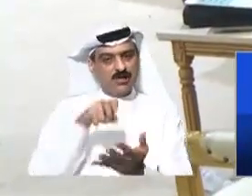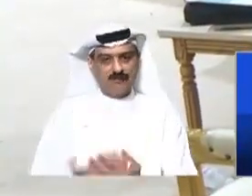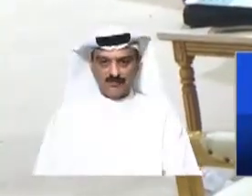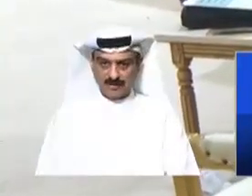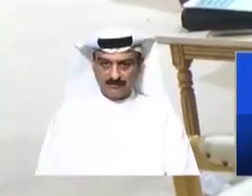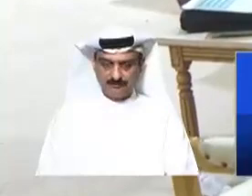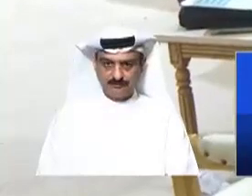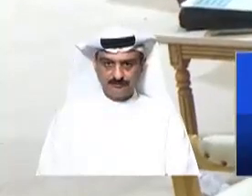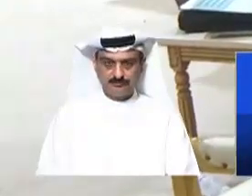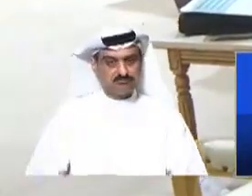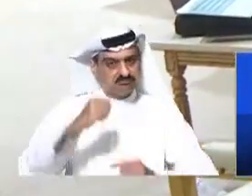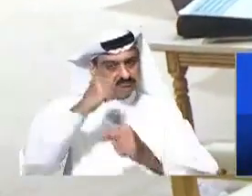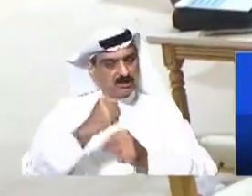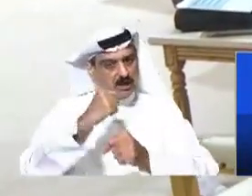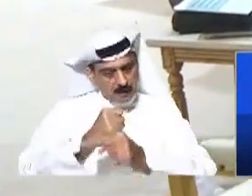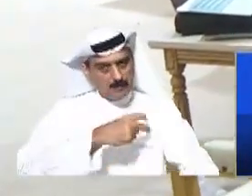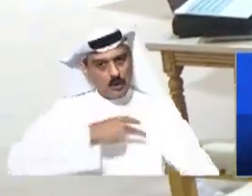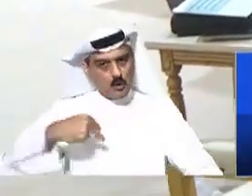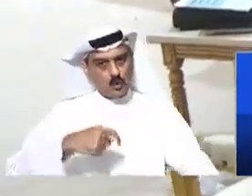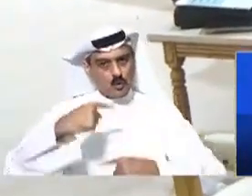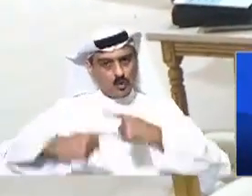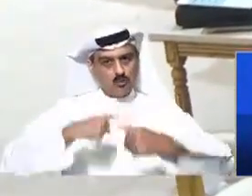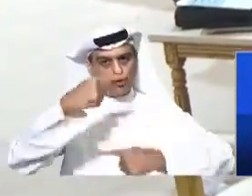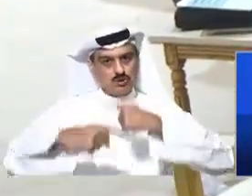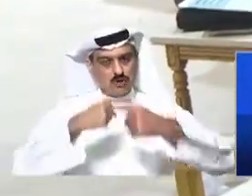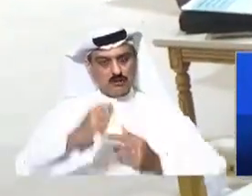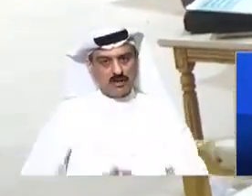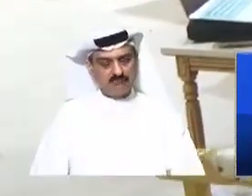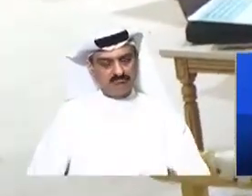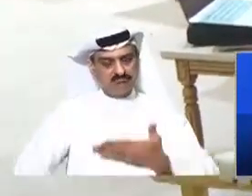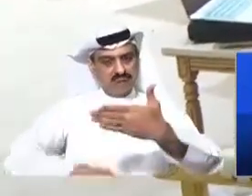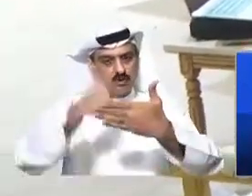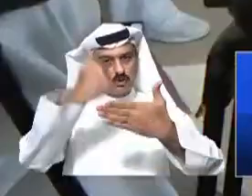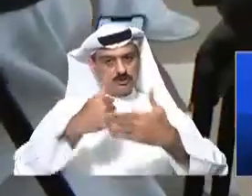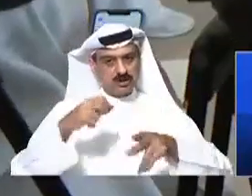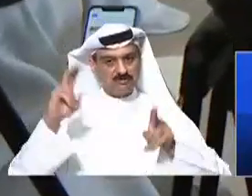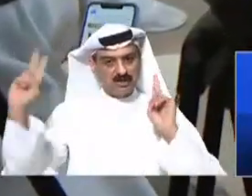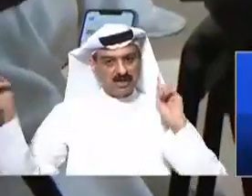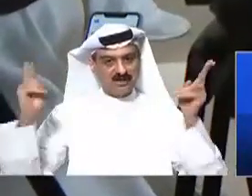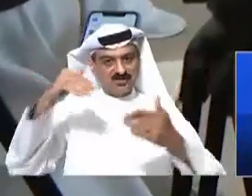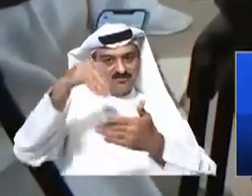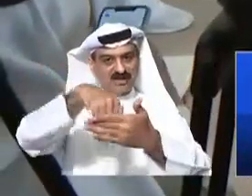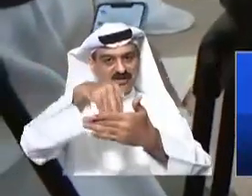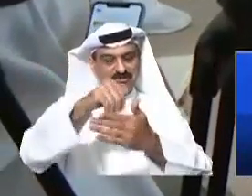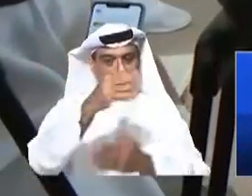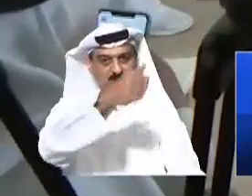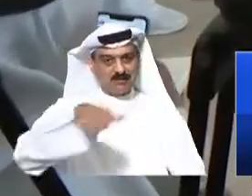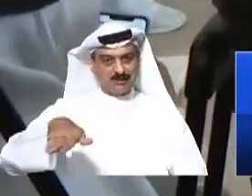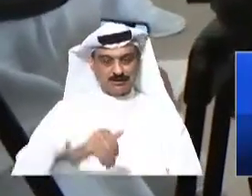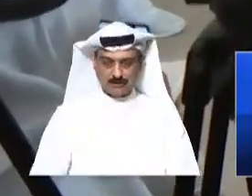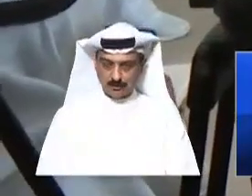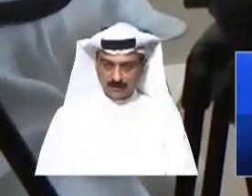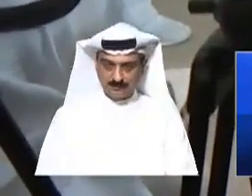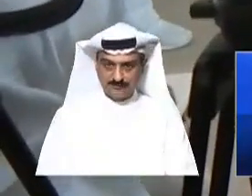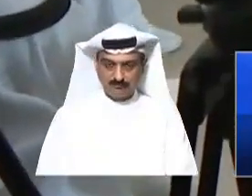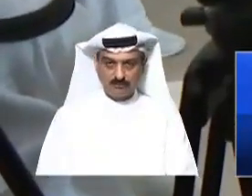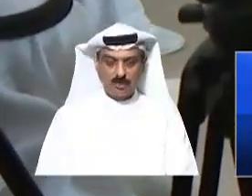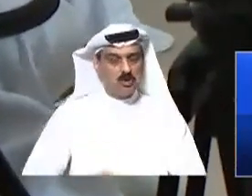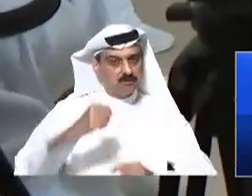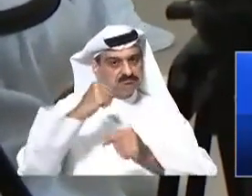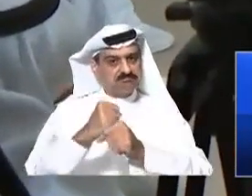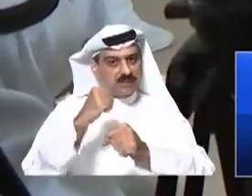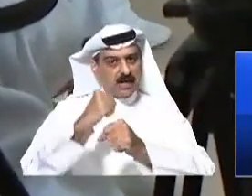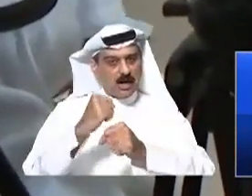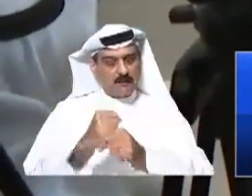الجهود الحكومية تجري على قدم وساق في سبيل إنجاح العرس الانتخابي، ويتجلى ذلك من خلال الدور